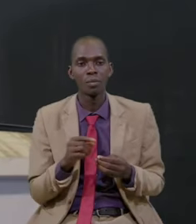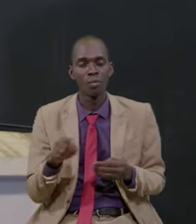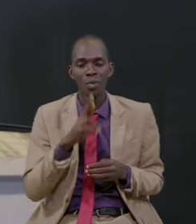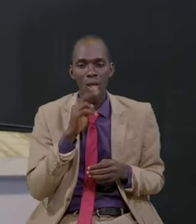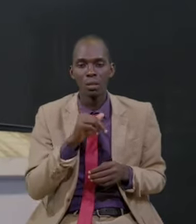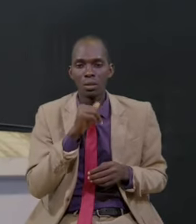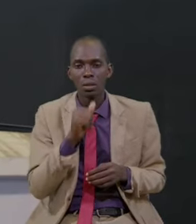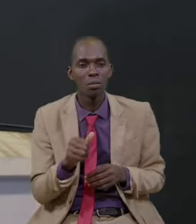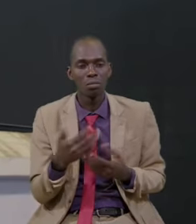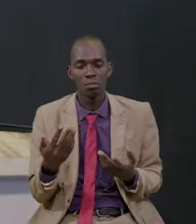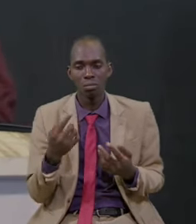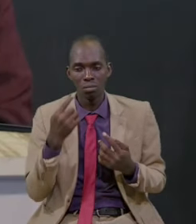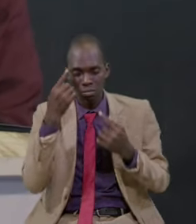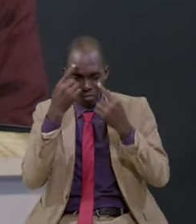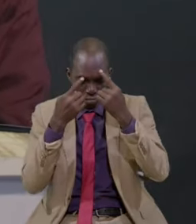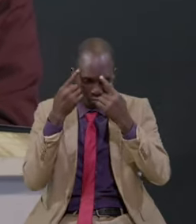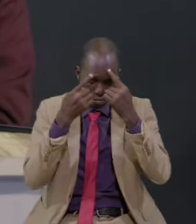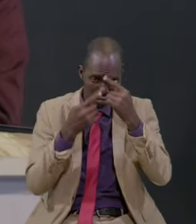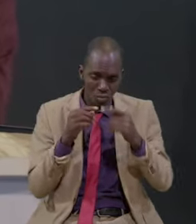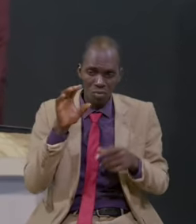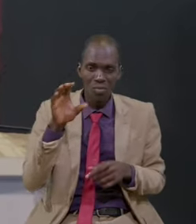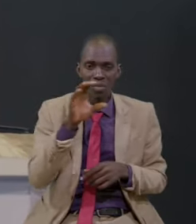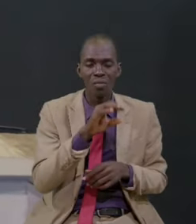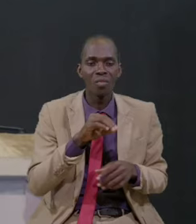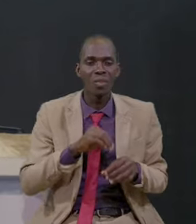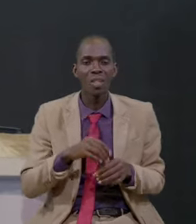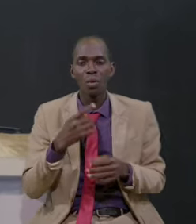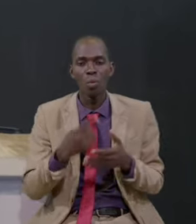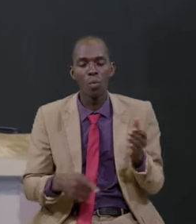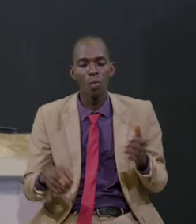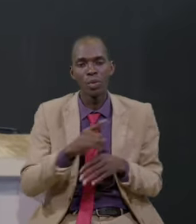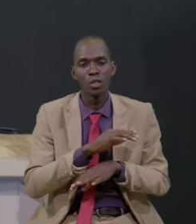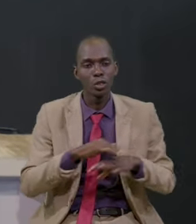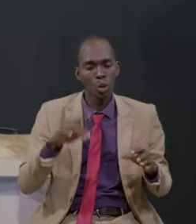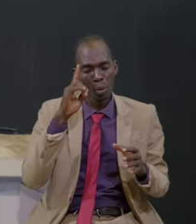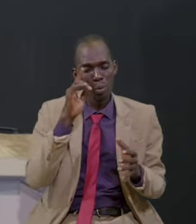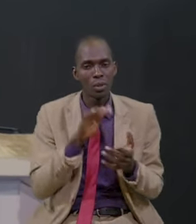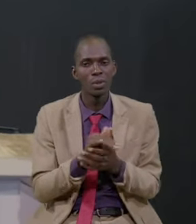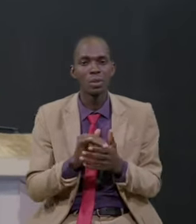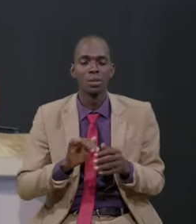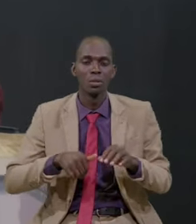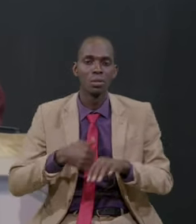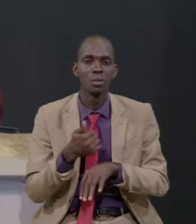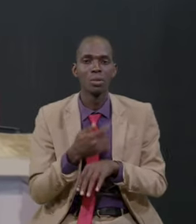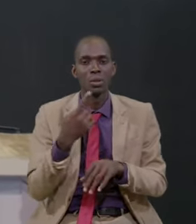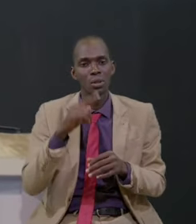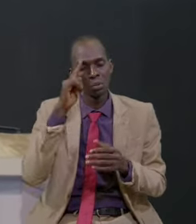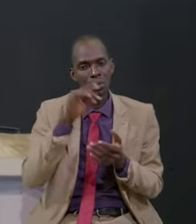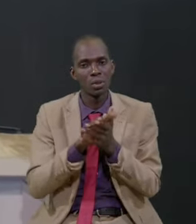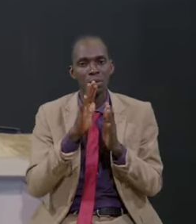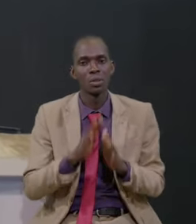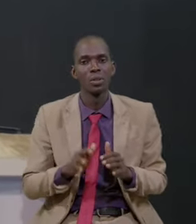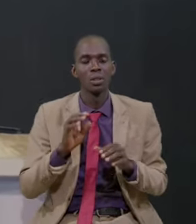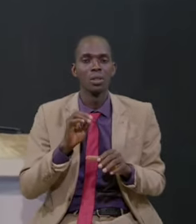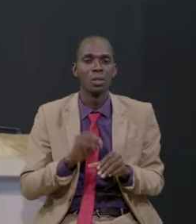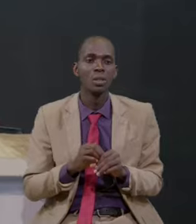Ils se demandent pas ce qu'ils croient, ce qu'ils ne croient pas. Stabilise les saints dans la